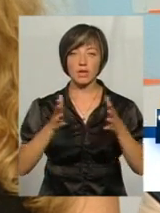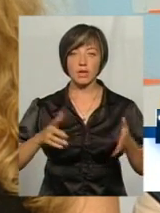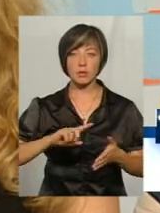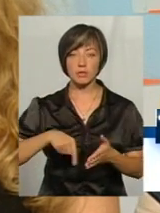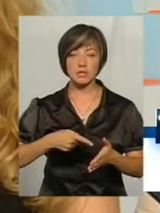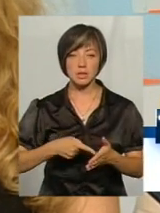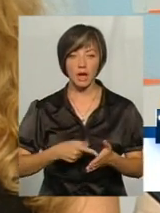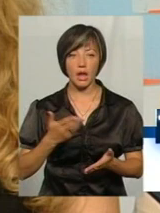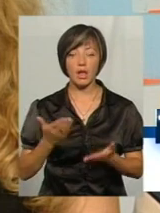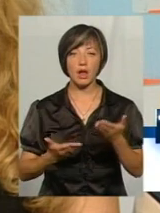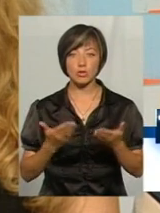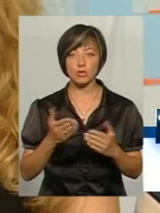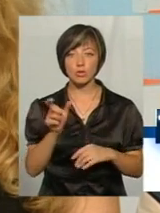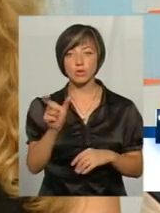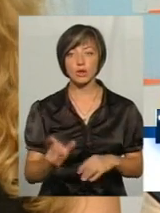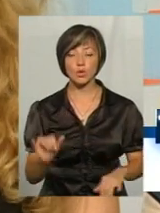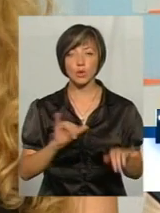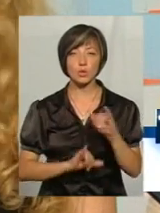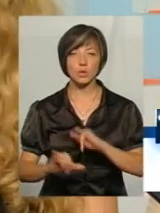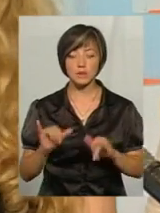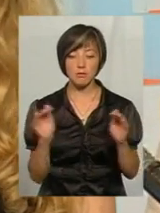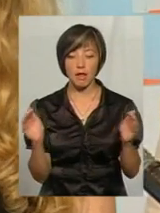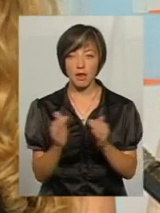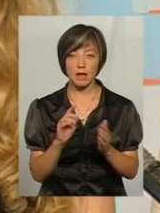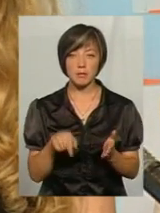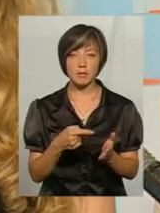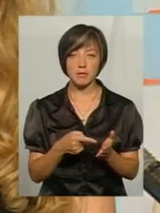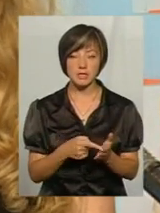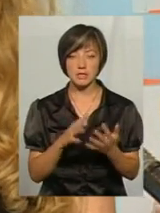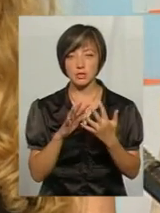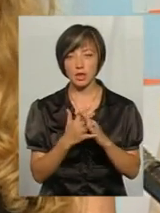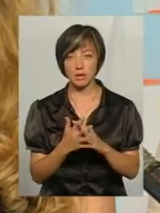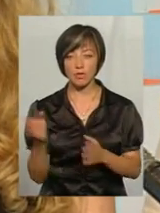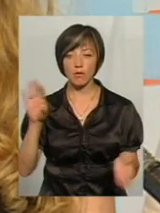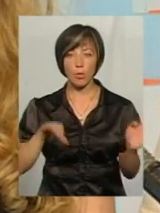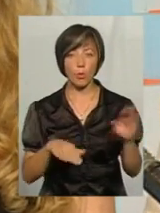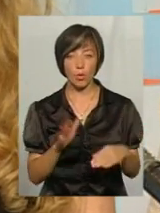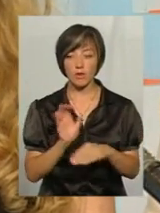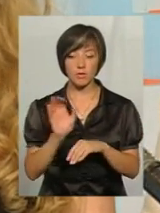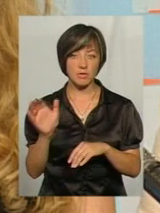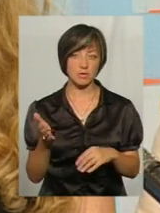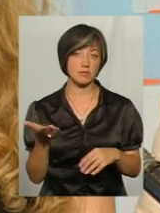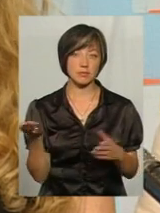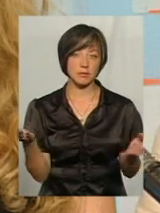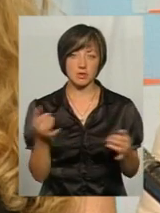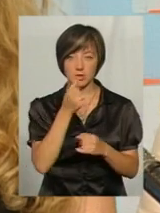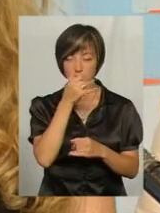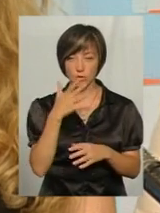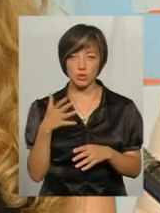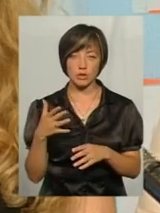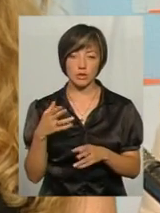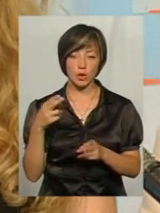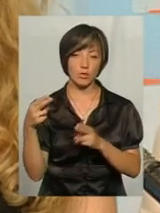місцях. Якщо людину кудись в невеличке містечко, селище, в гори, то звідти вона не може